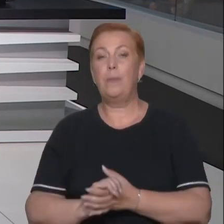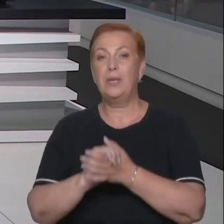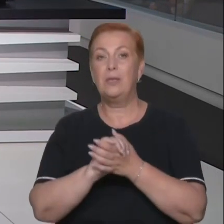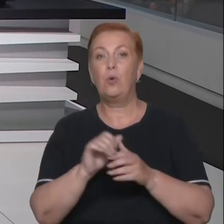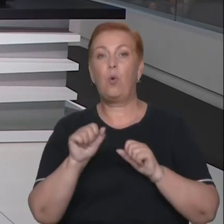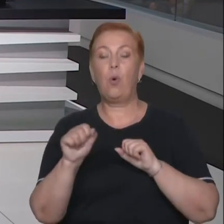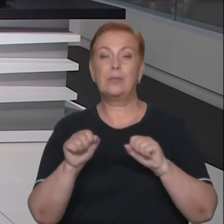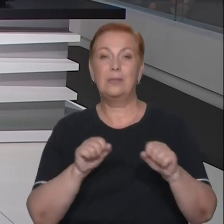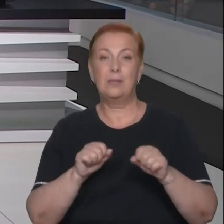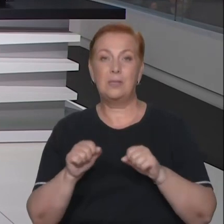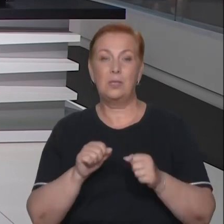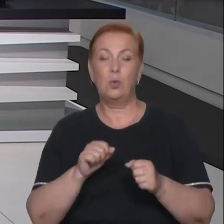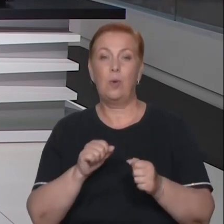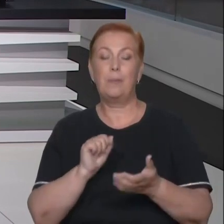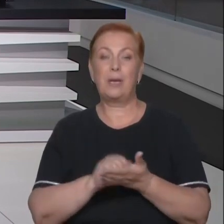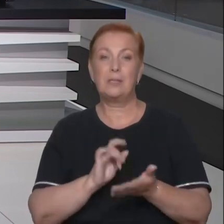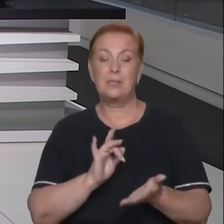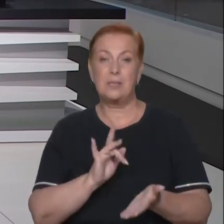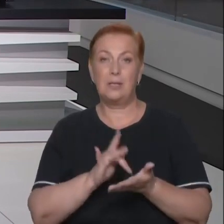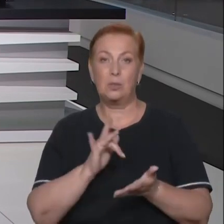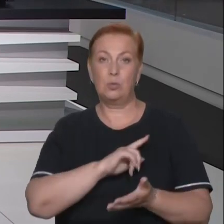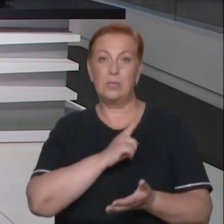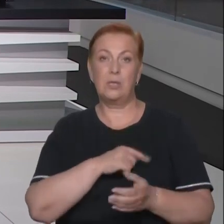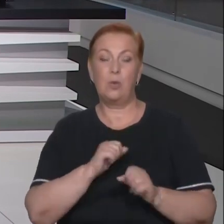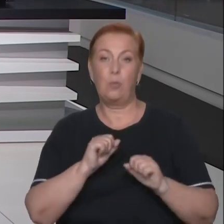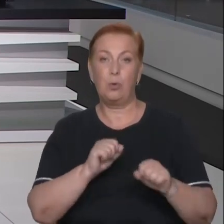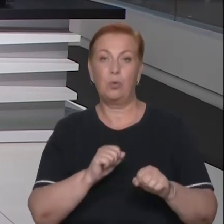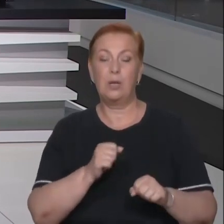об'єднаного координаційного прес-центру Сил охорони і оборони оперативного командування «Південь».